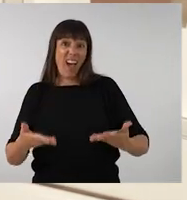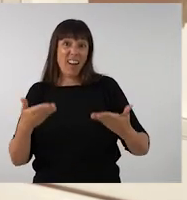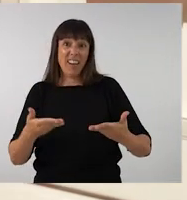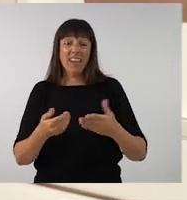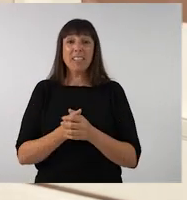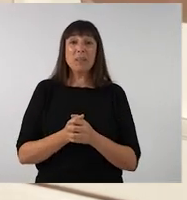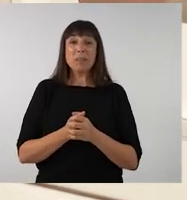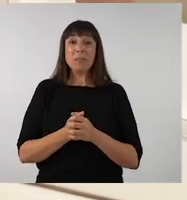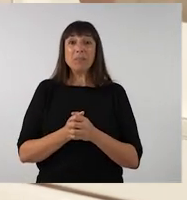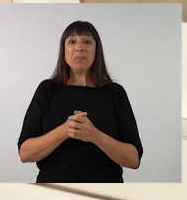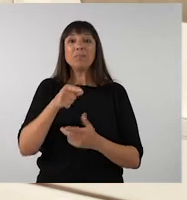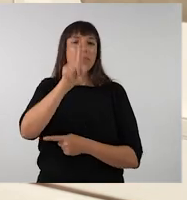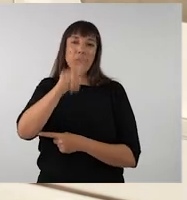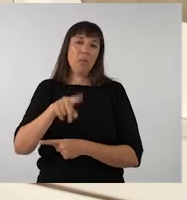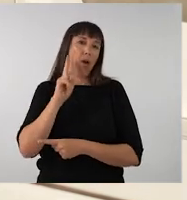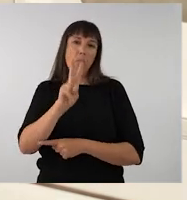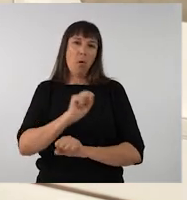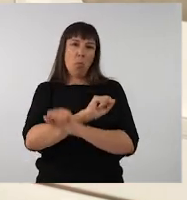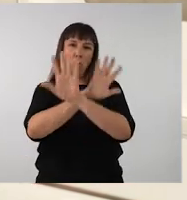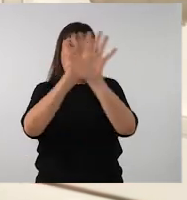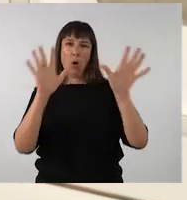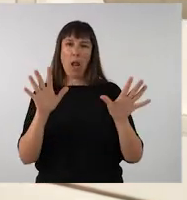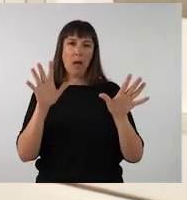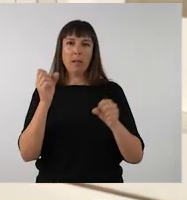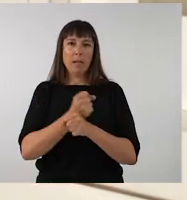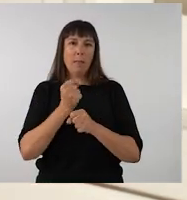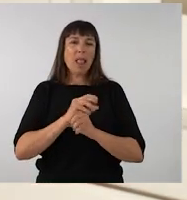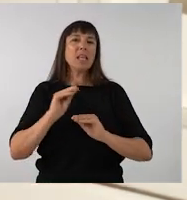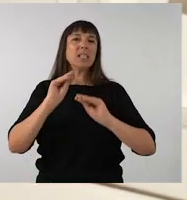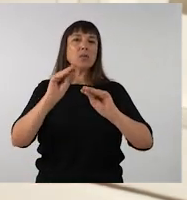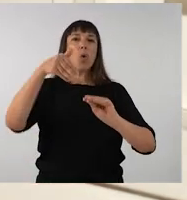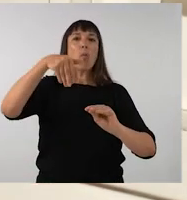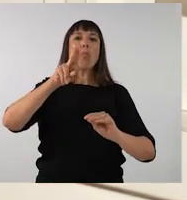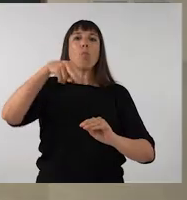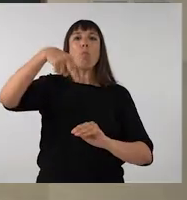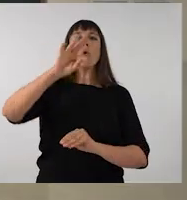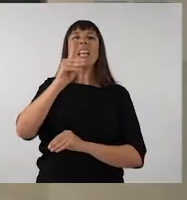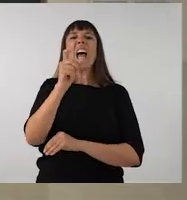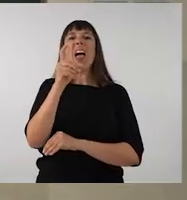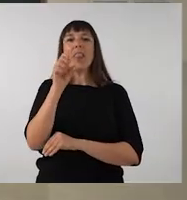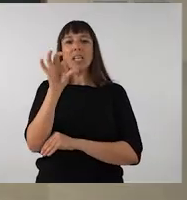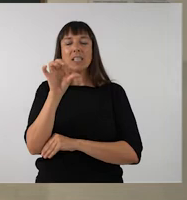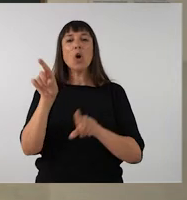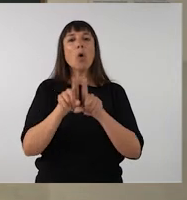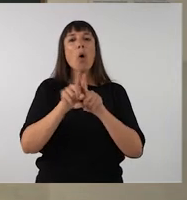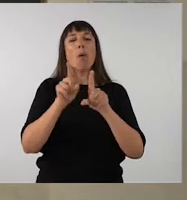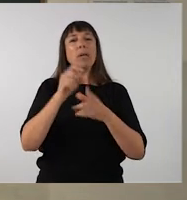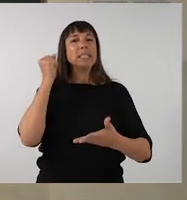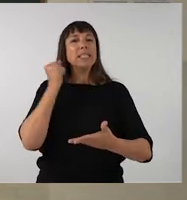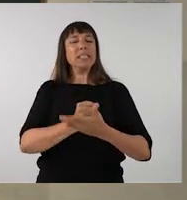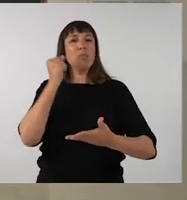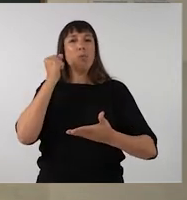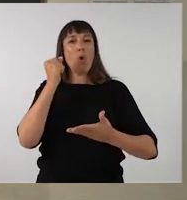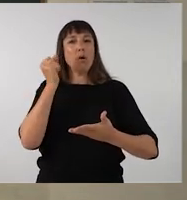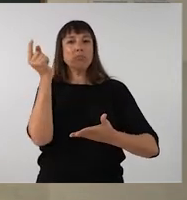porta indirectament a la imatge, per exemple, de la tablet d'ara. No? Aquí també és molt evident aquest treball de muntades, no? Entre el